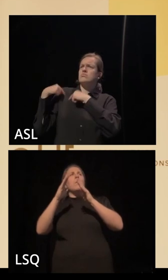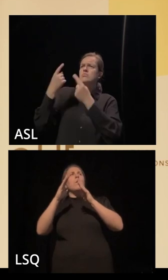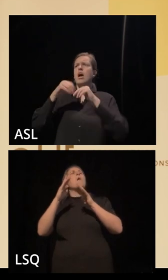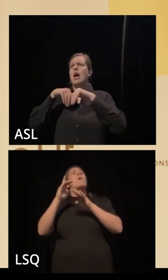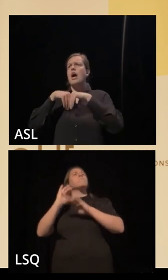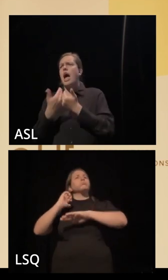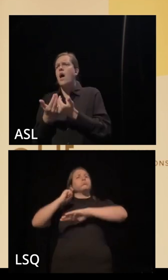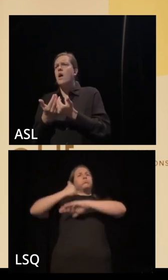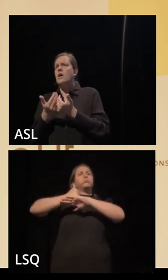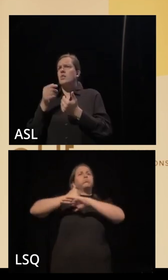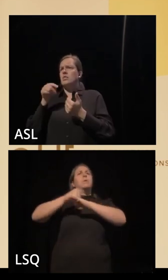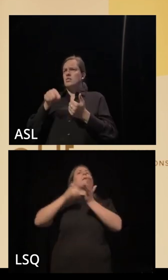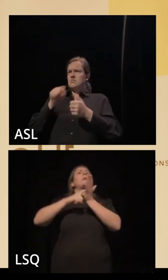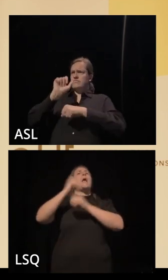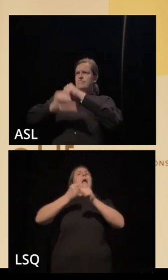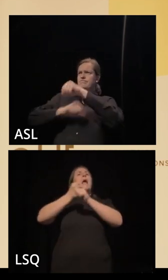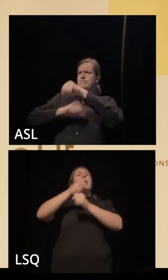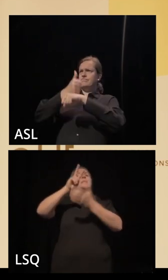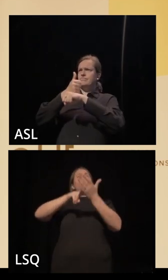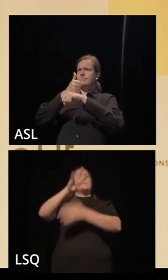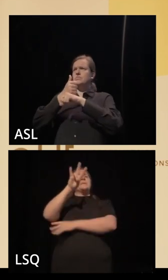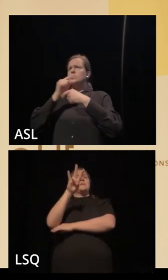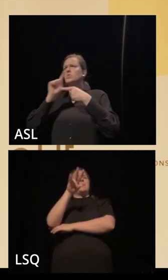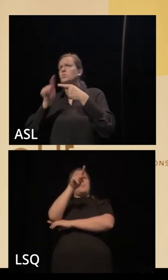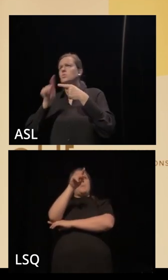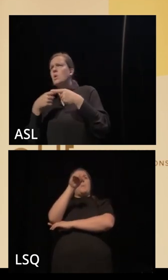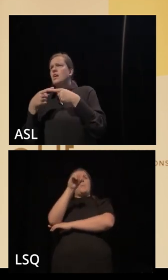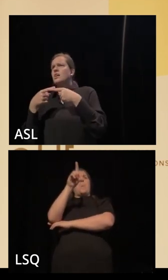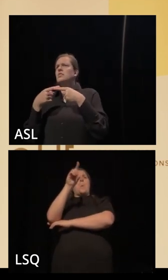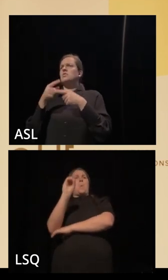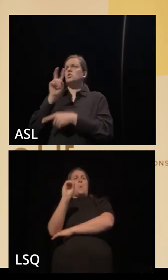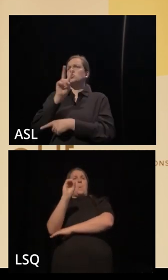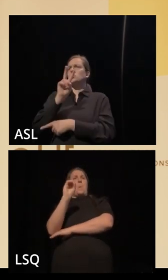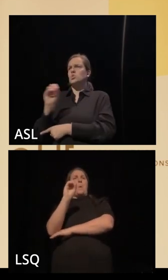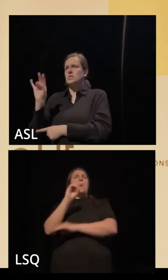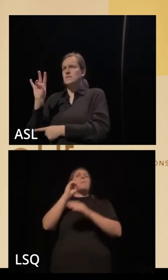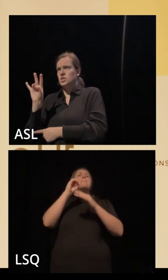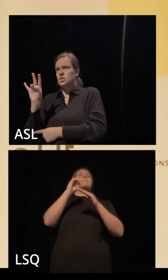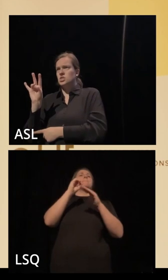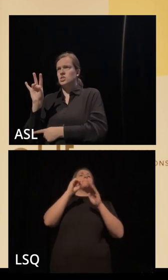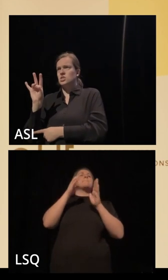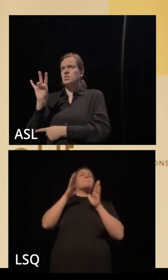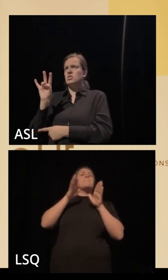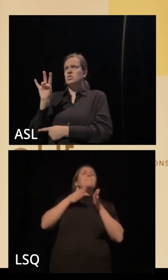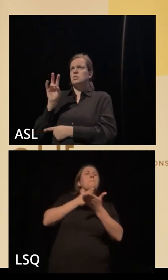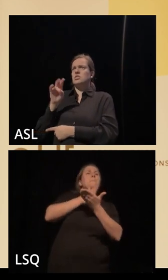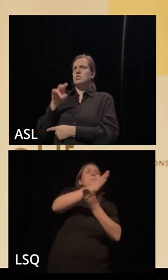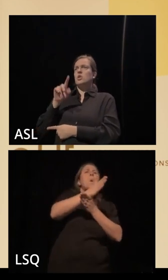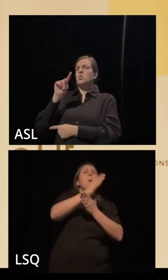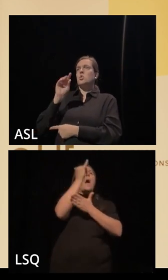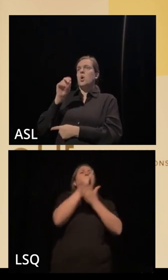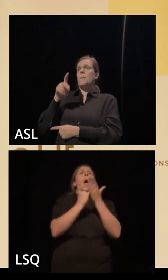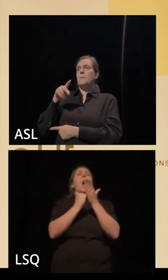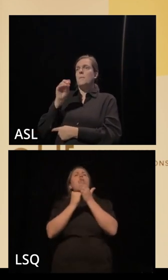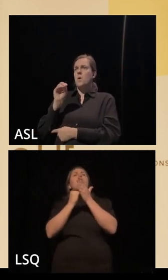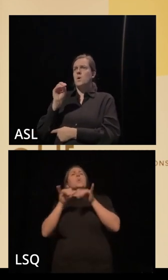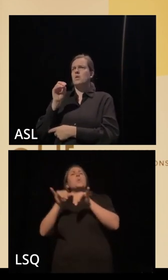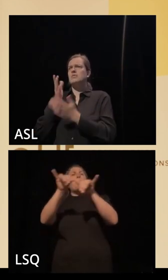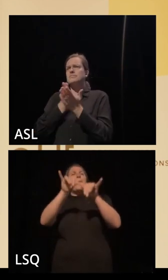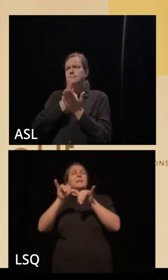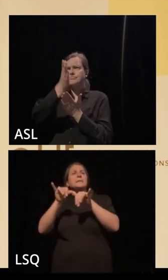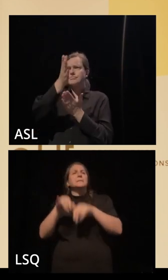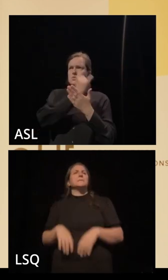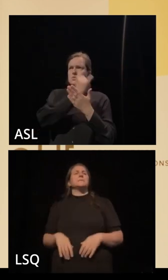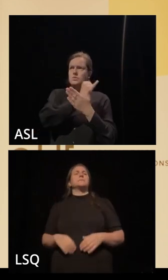fonder en 2007 le Polo, Pôle Art et Urbanisme, avec le soutien du ministère de la Culture. Ce